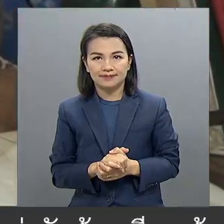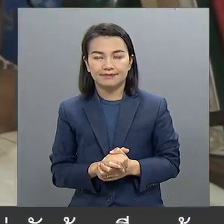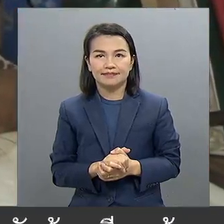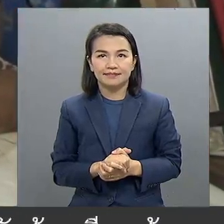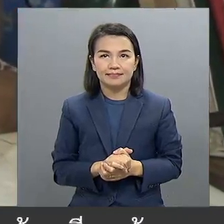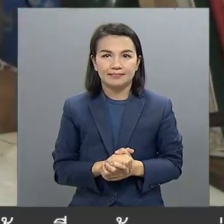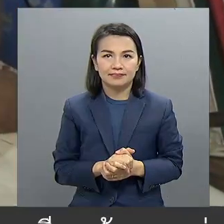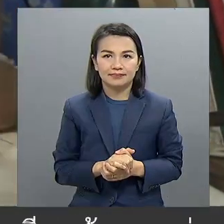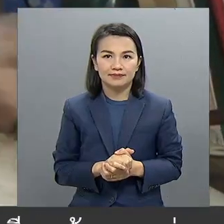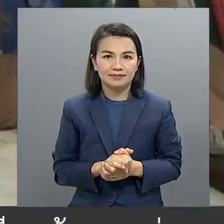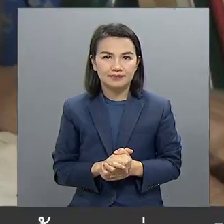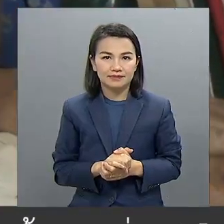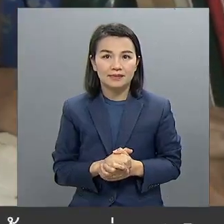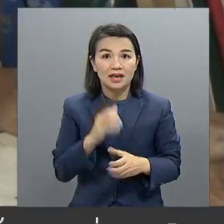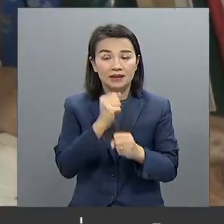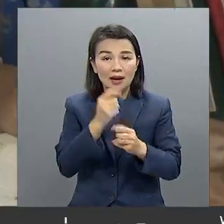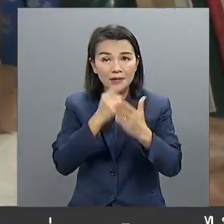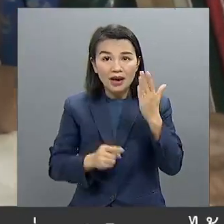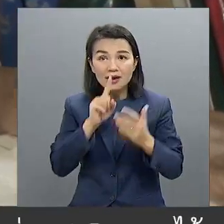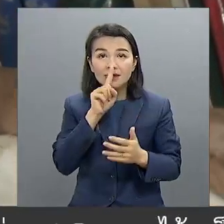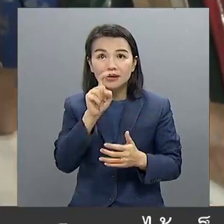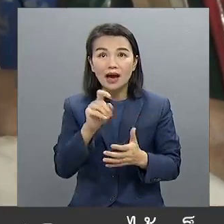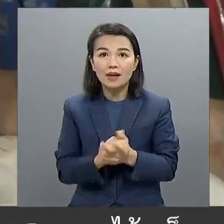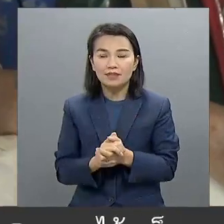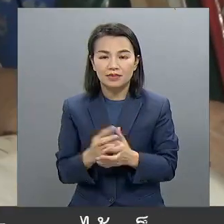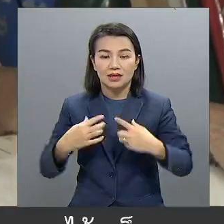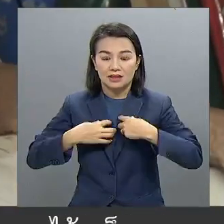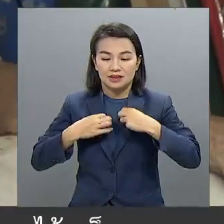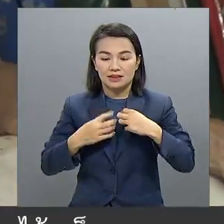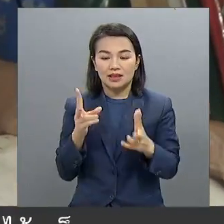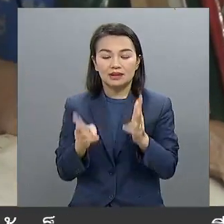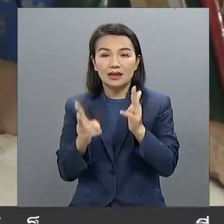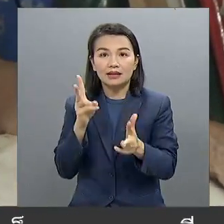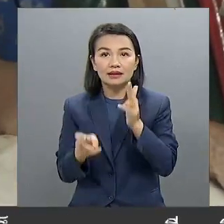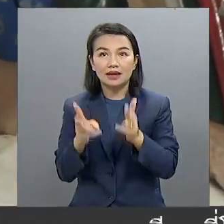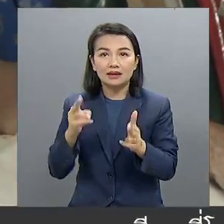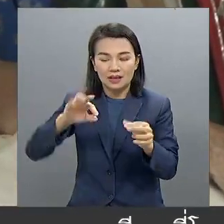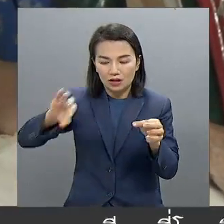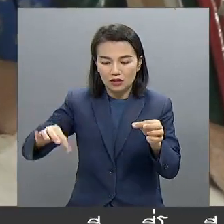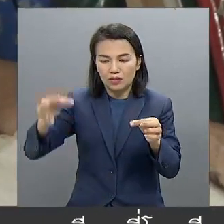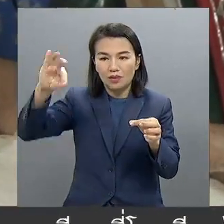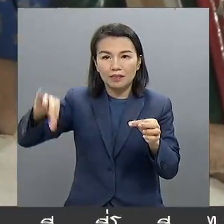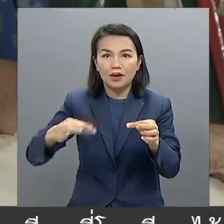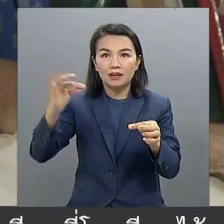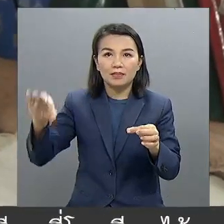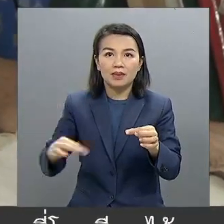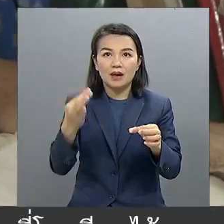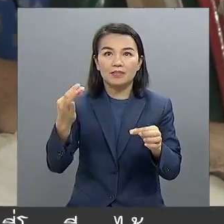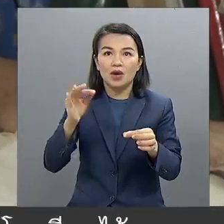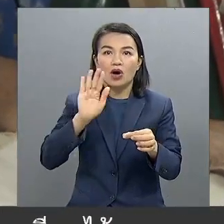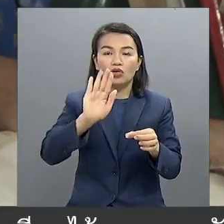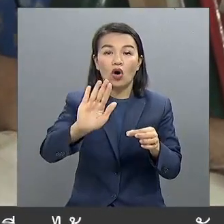ตอนนี้แเกีกกำลังทำอะไรอยู่ค่นี่ปัดเสือลูก ปัดเสือของพระนำโยพร